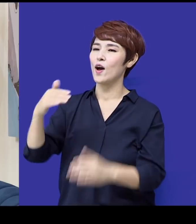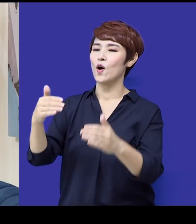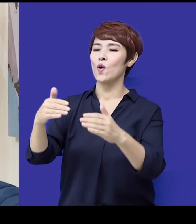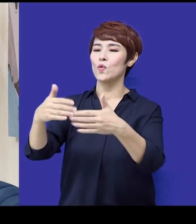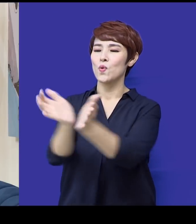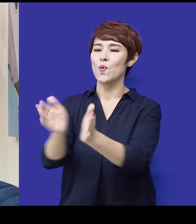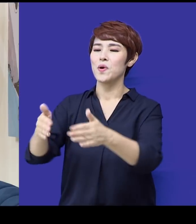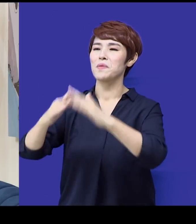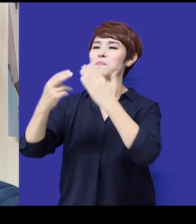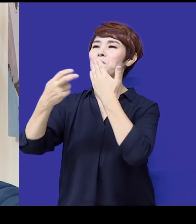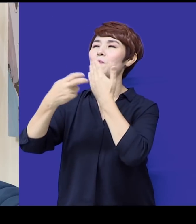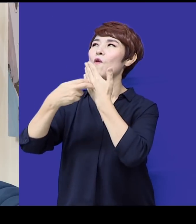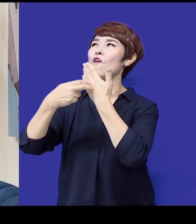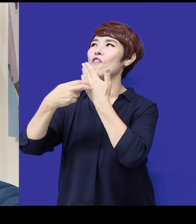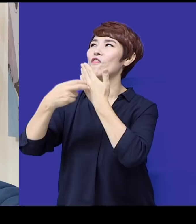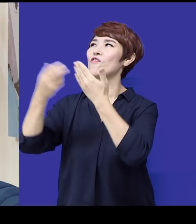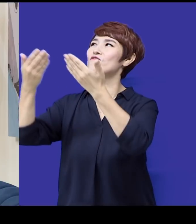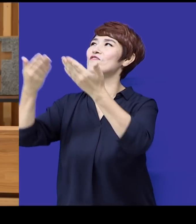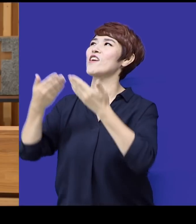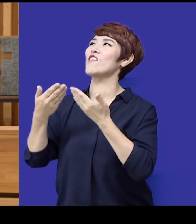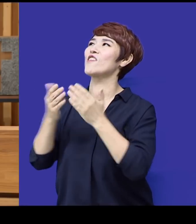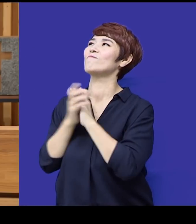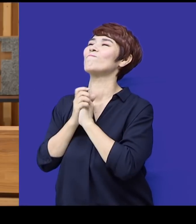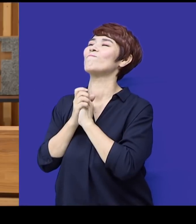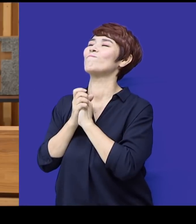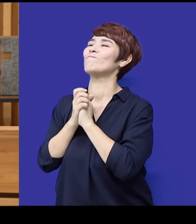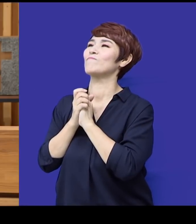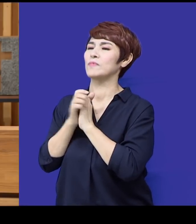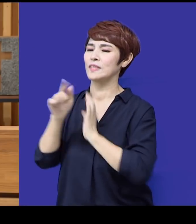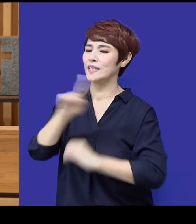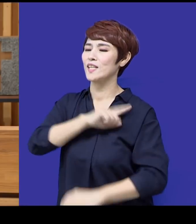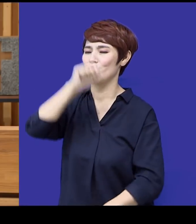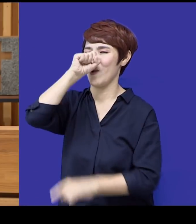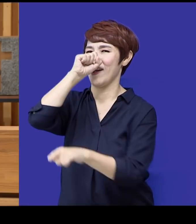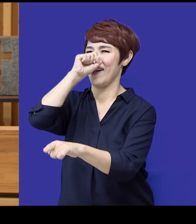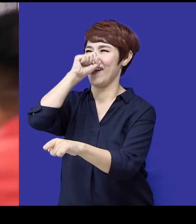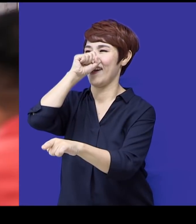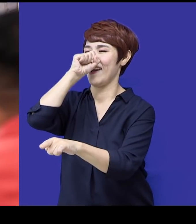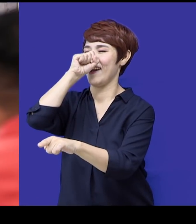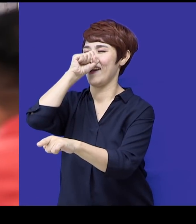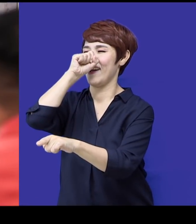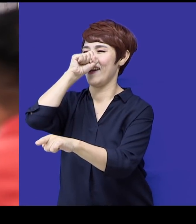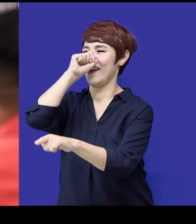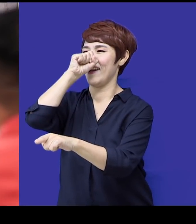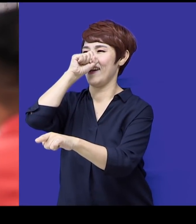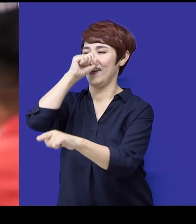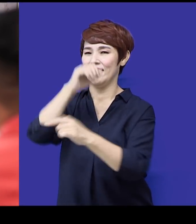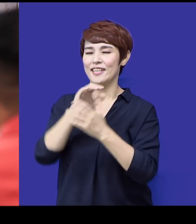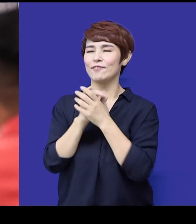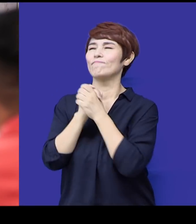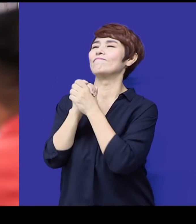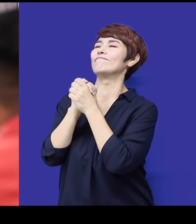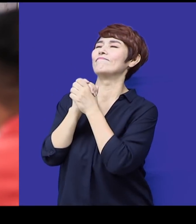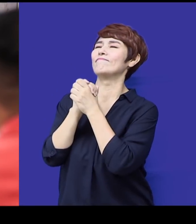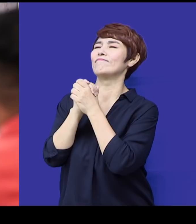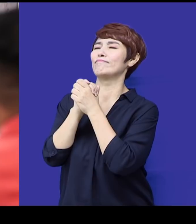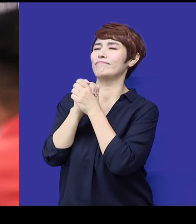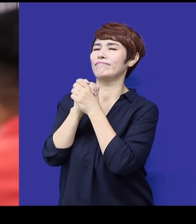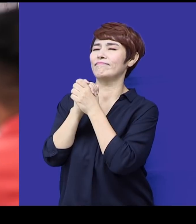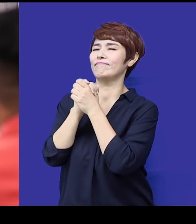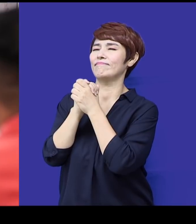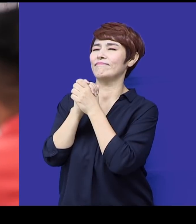보내게 해주세요. 기도했죠. 그게 제일 좋으니까. 제일 좋으니까요. 그 기도하는데